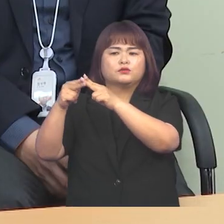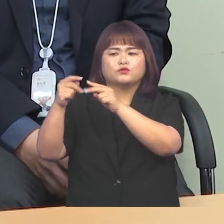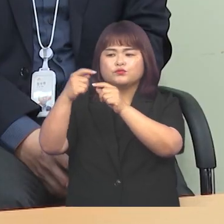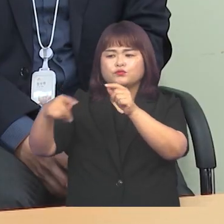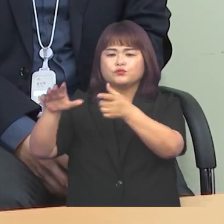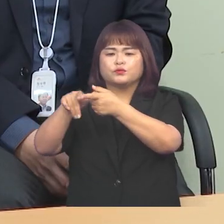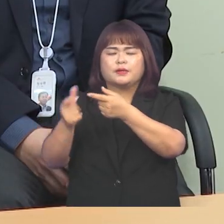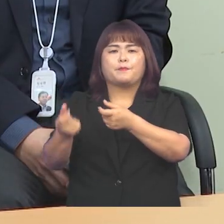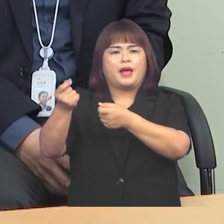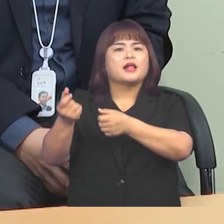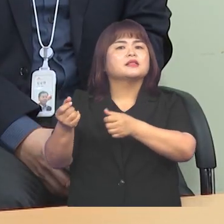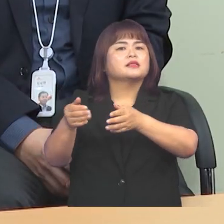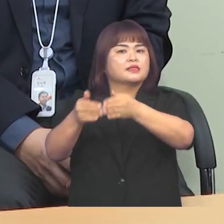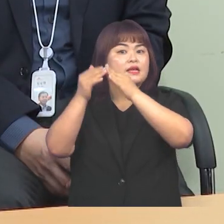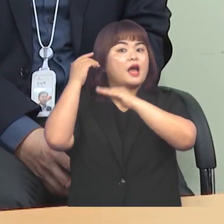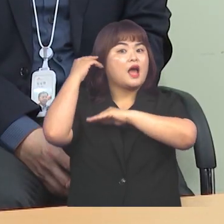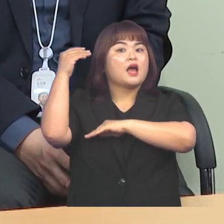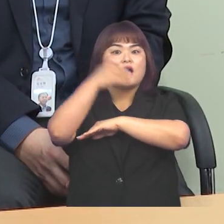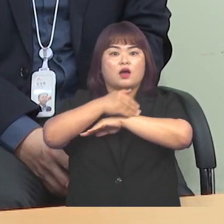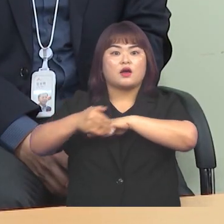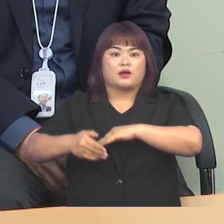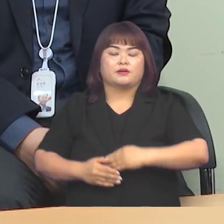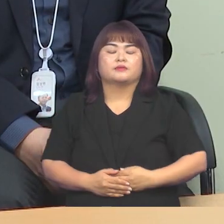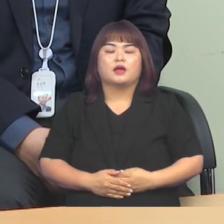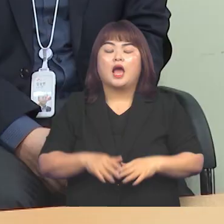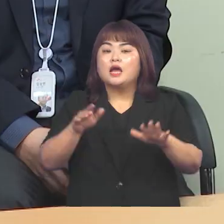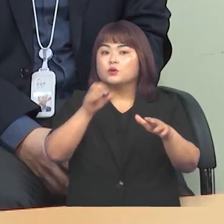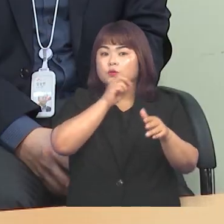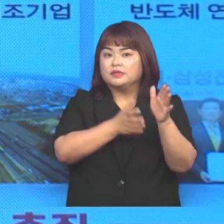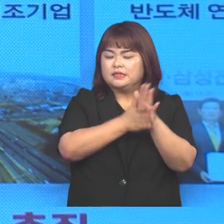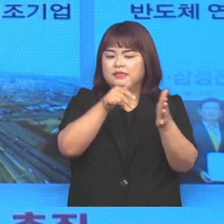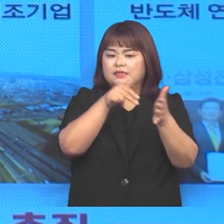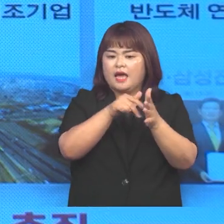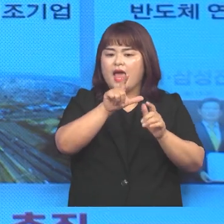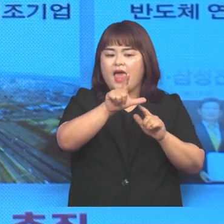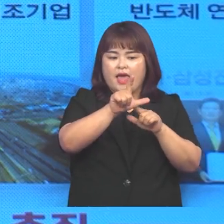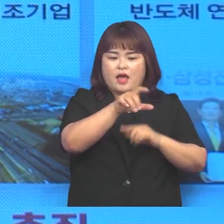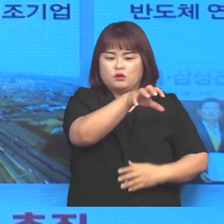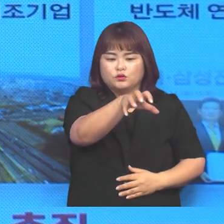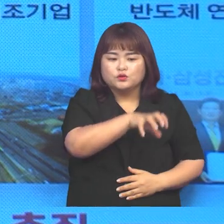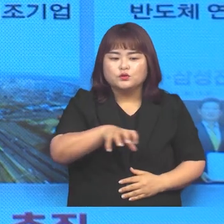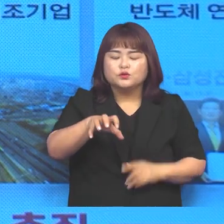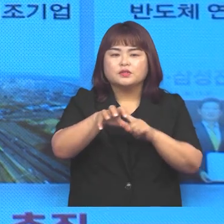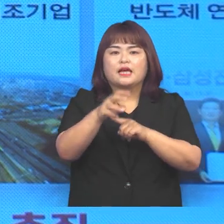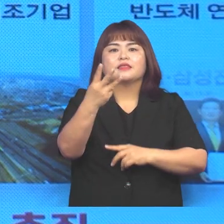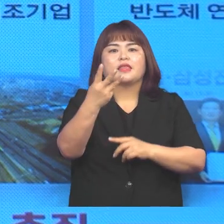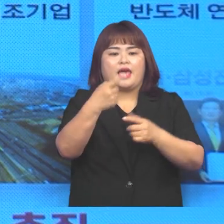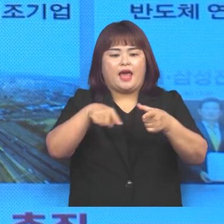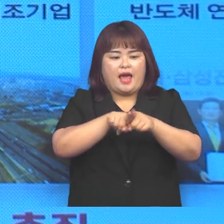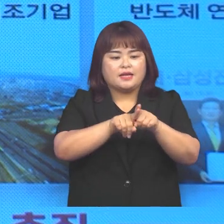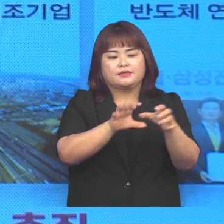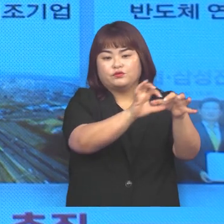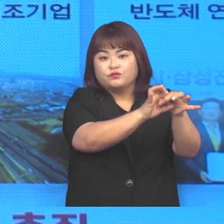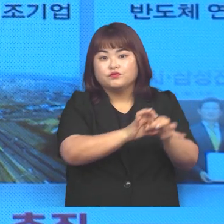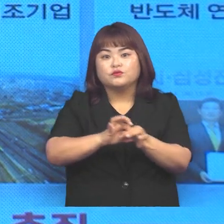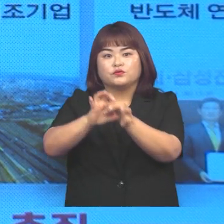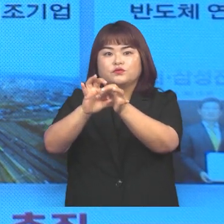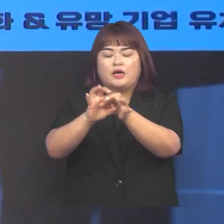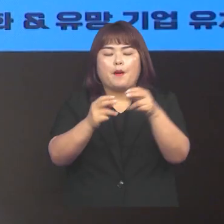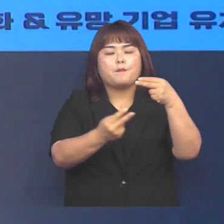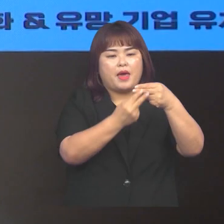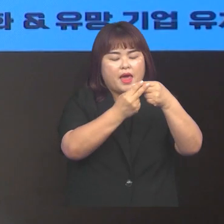사업에도 탄력이 붙을 것으로 기대됩니다. 시는 용인 L자형 반도체 벨트를 3개 단지로 연결해